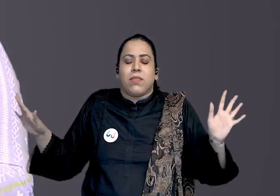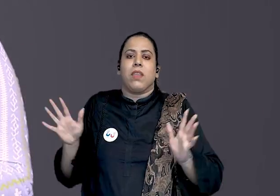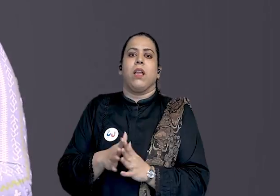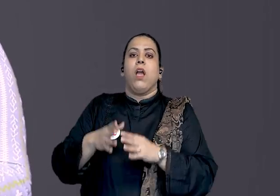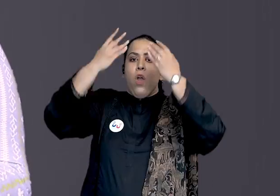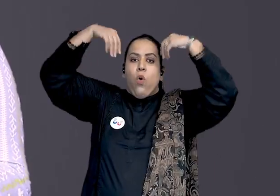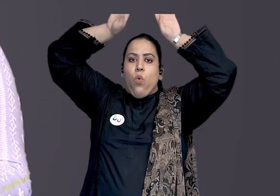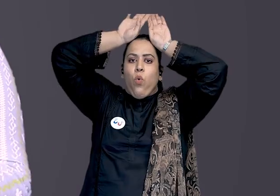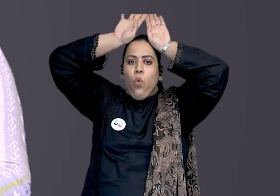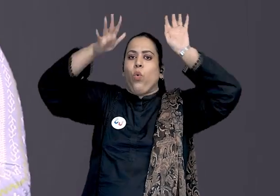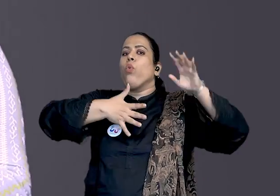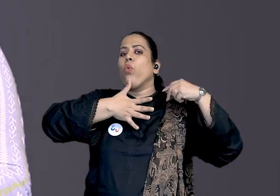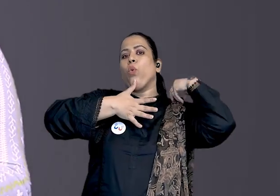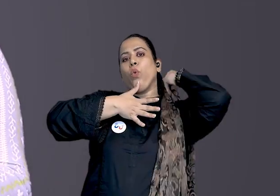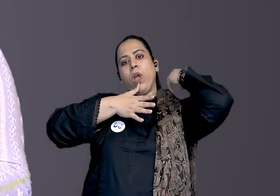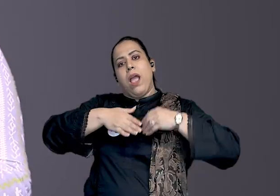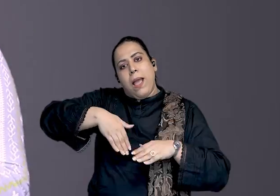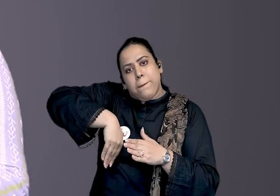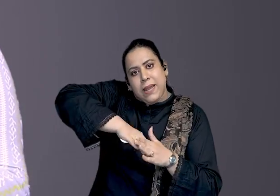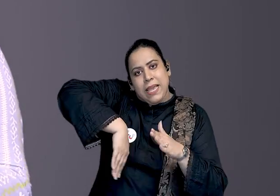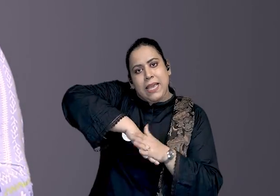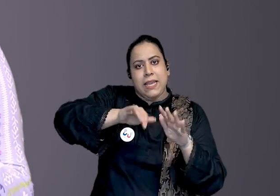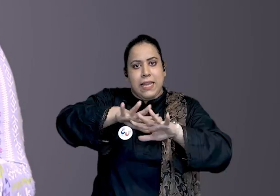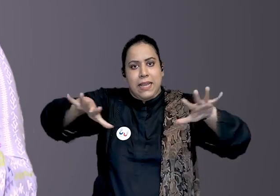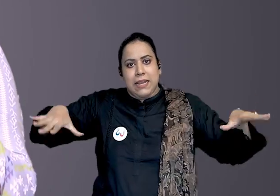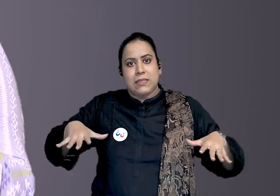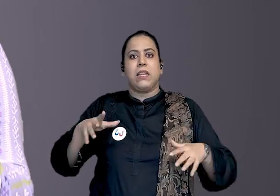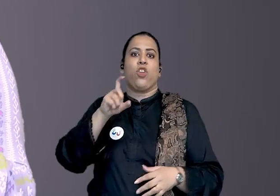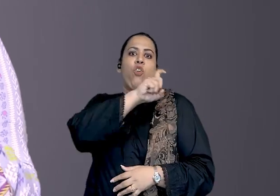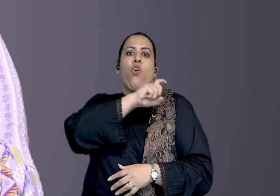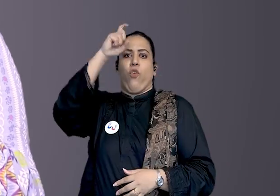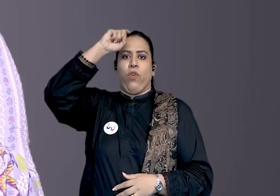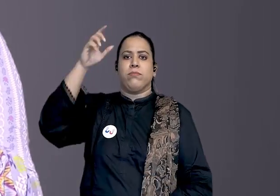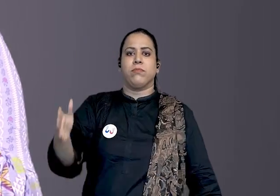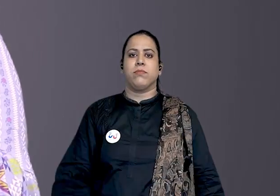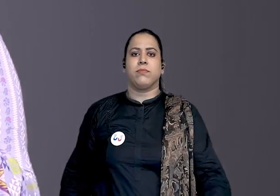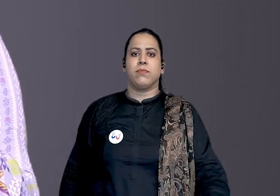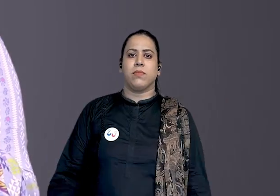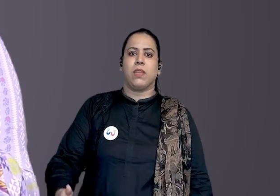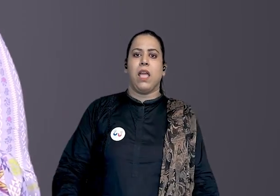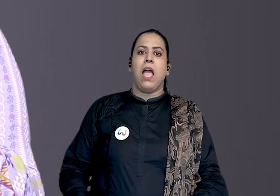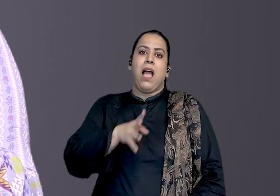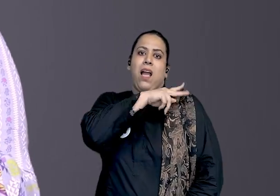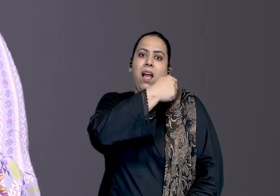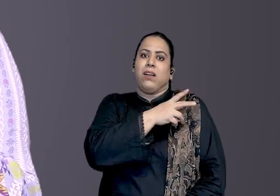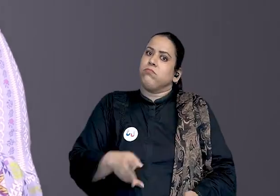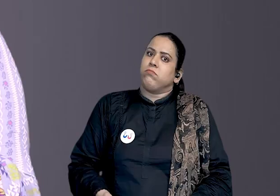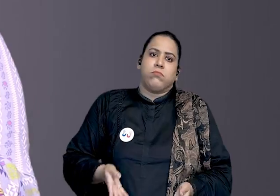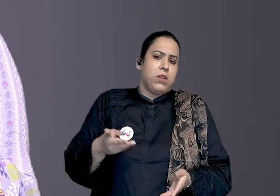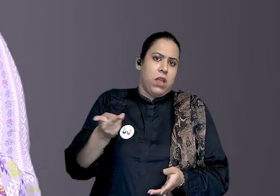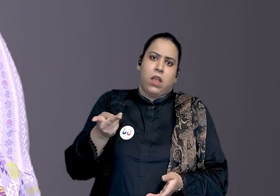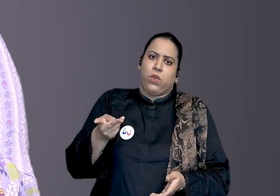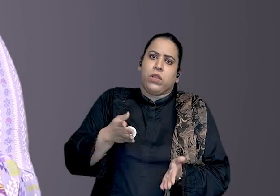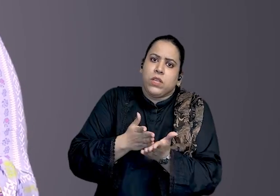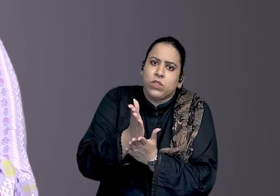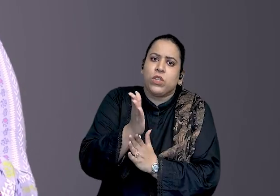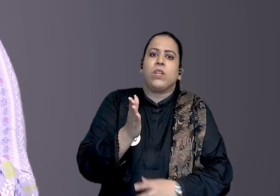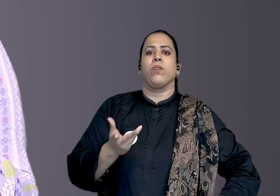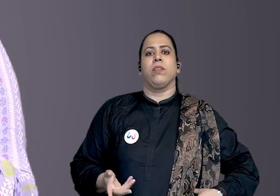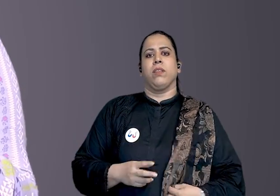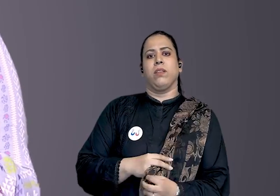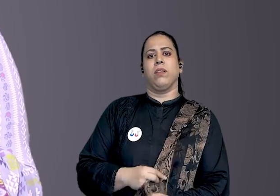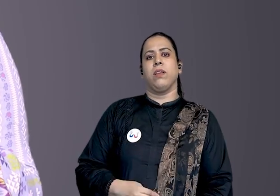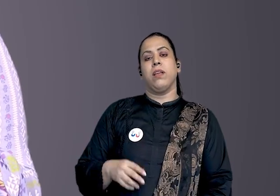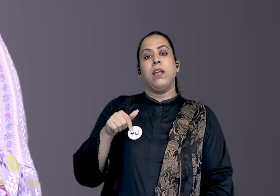تھی۔ انگریزوں نے بھی وہی سلسلہ کنٹینیو کیا، اور ان کی جو فوجی چھاؤنی ہوتی تھی وہ اس کا کچھ حصہ یہاں پہ